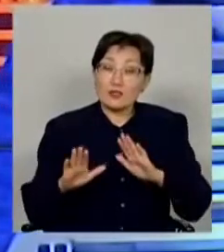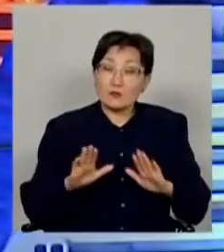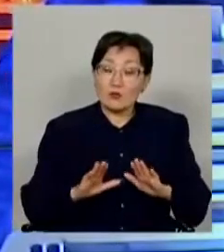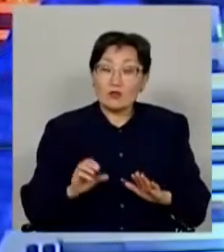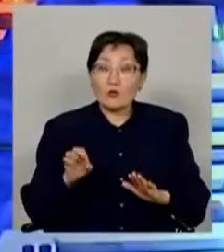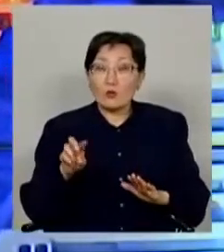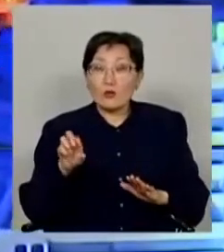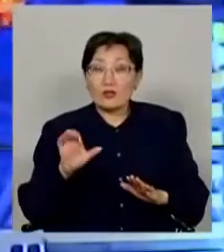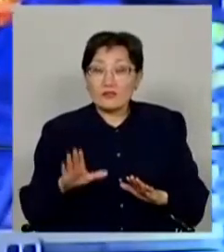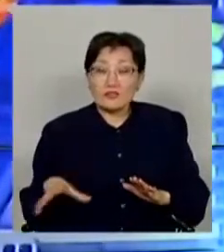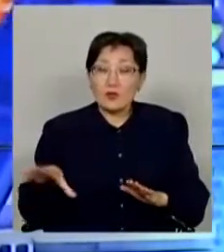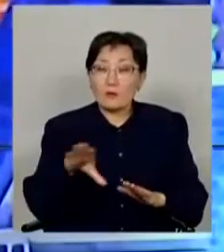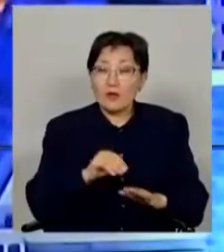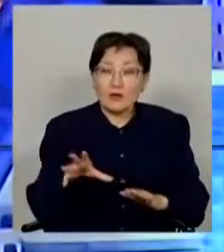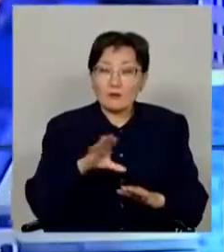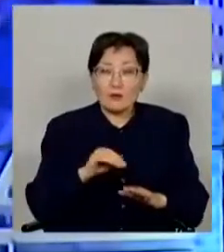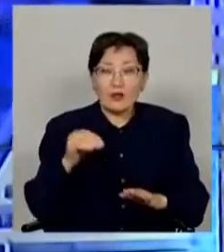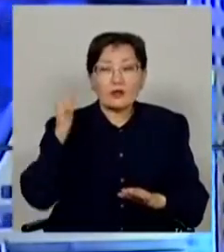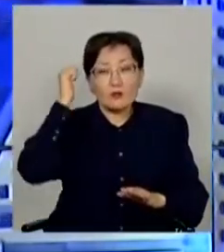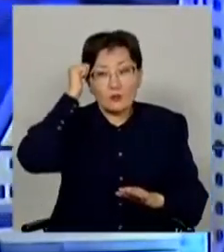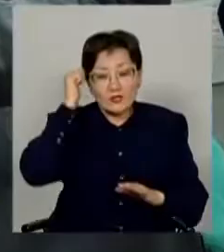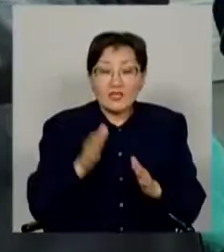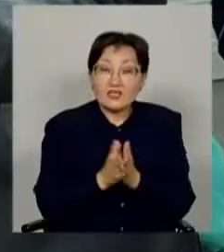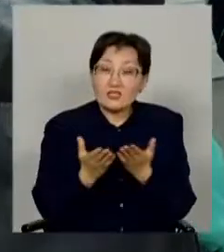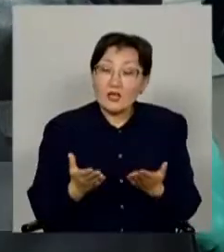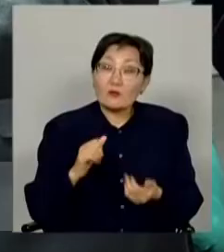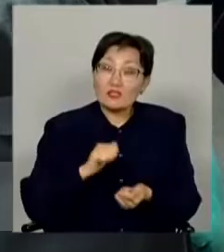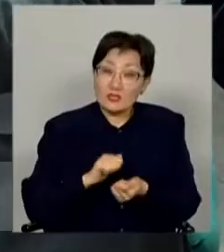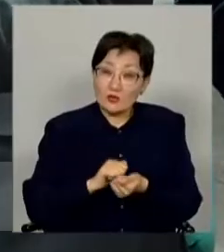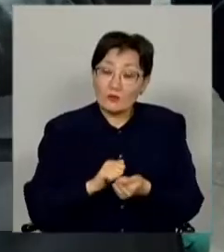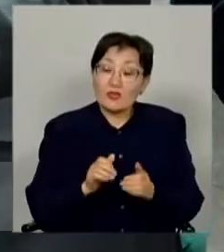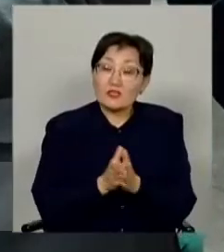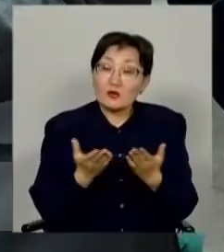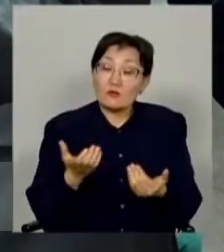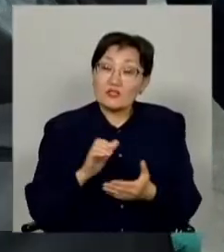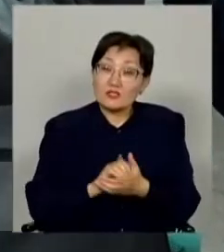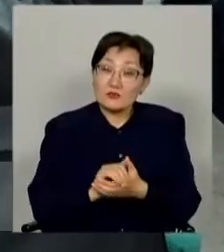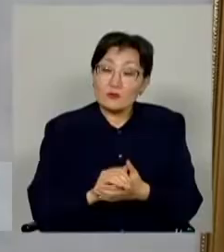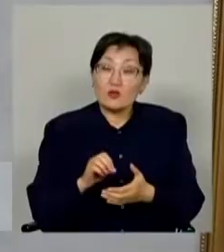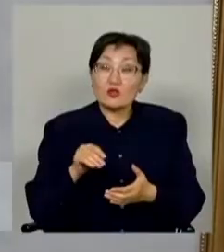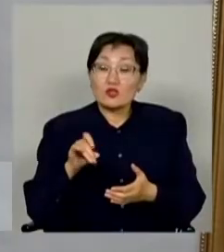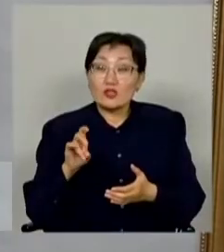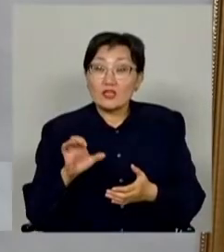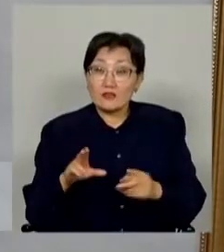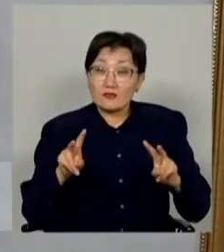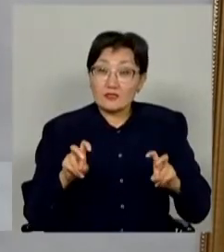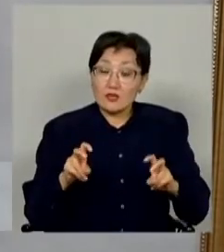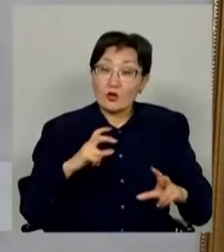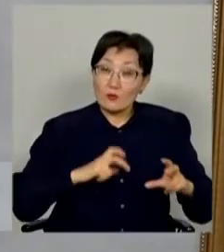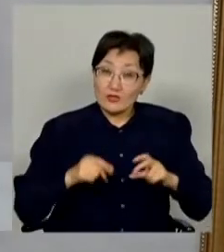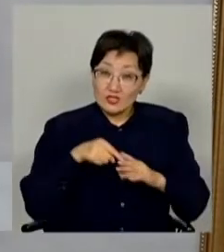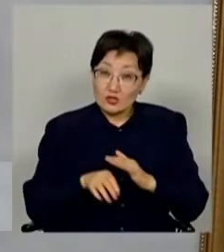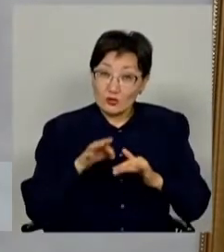Есмұхан Обаевтың «Бәрі-бәрі есімде» атты жинағы жарық көрді. Көпшілікке туындыны таныстыру Темірбек Жүргенов атындағы академияда